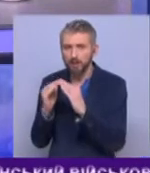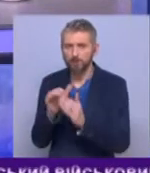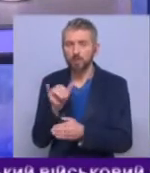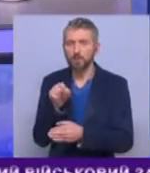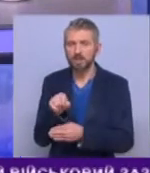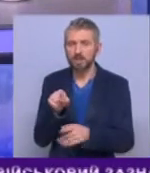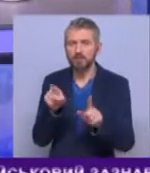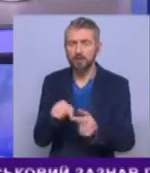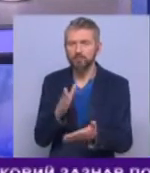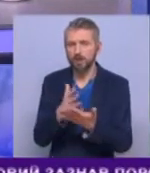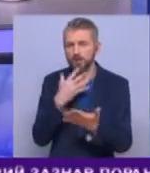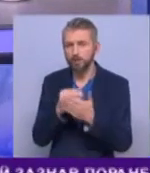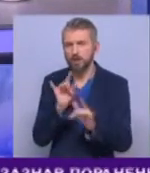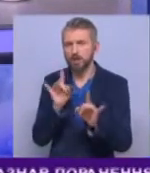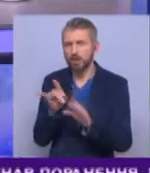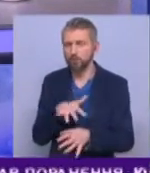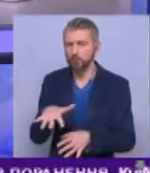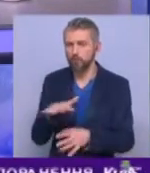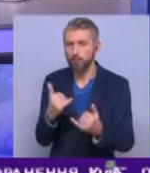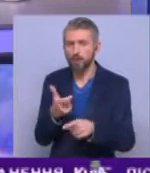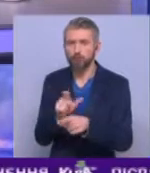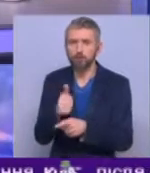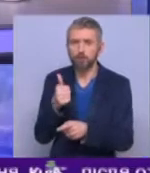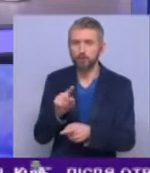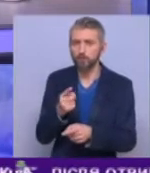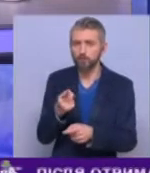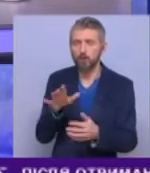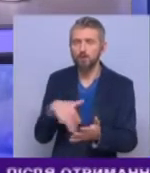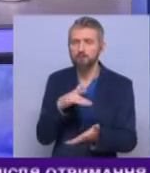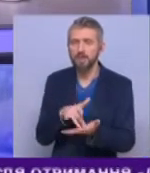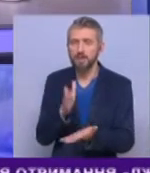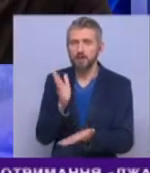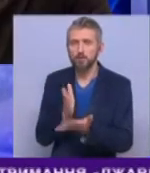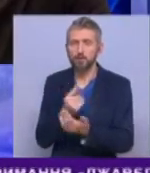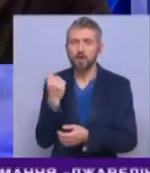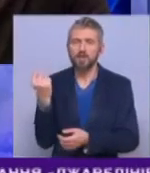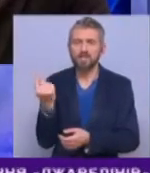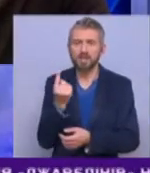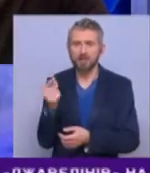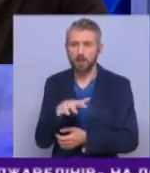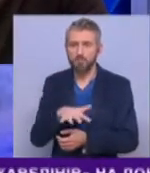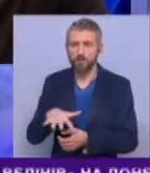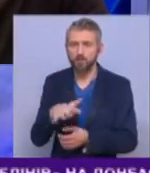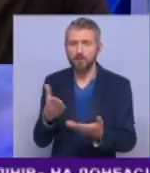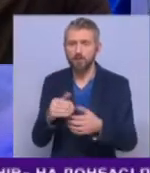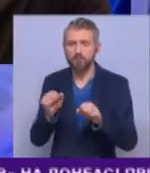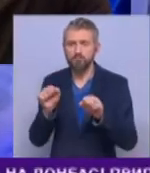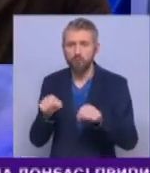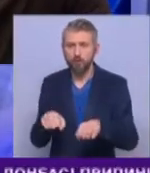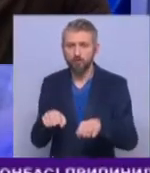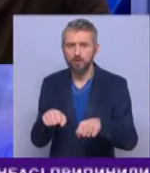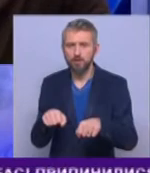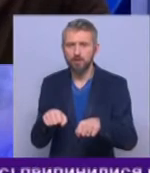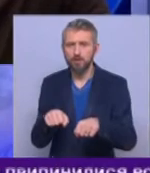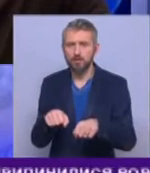них теж є свої рекламні площі. Зараз дуже добре. Чому? Тому що в місті існує єдина платформа, на якій можна,